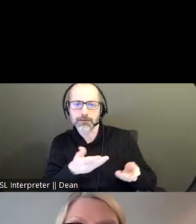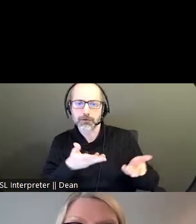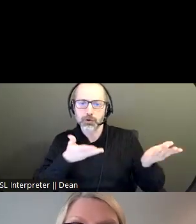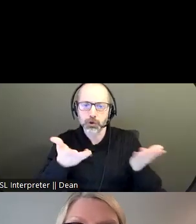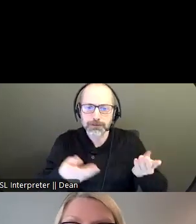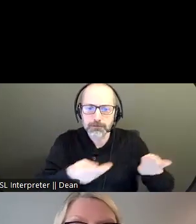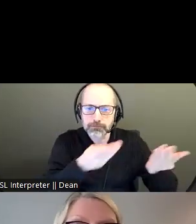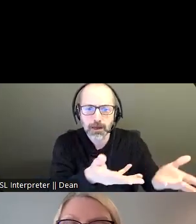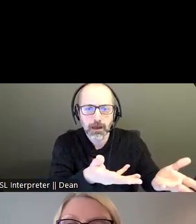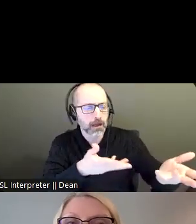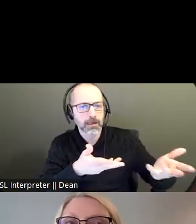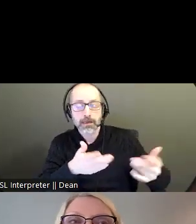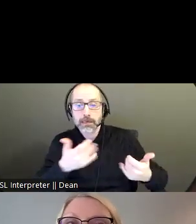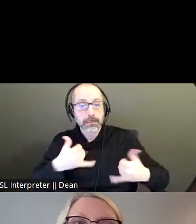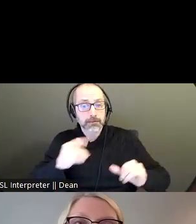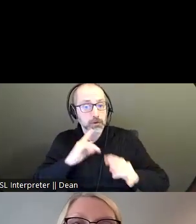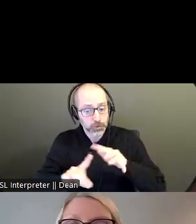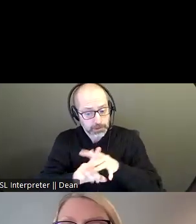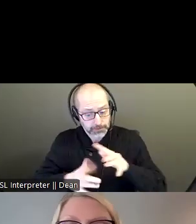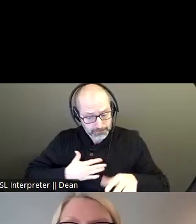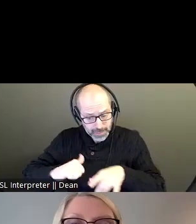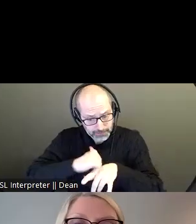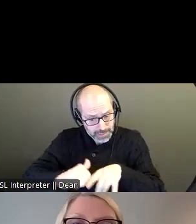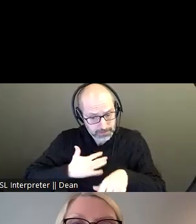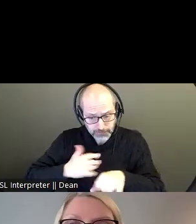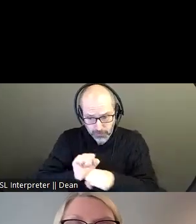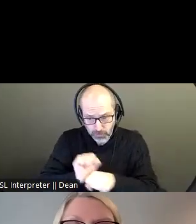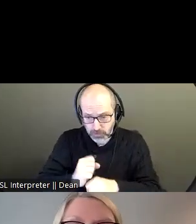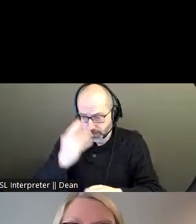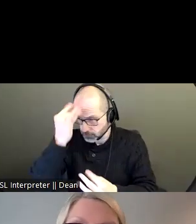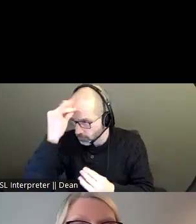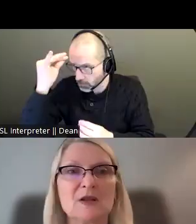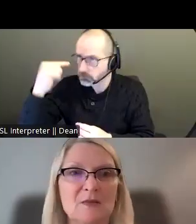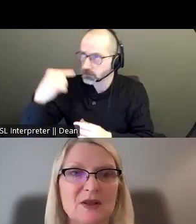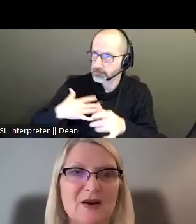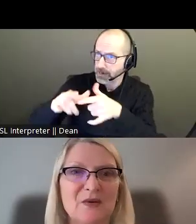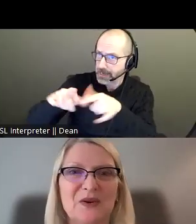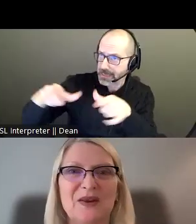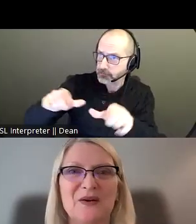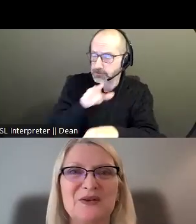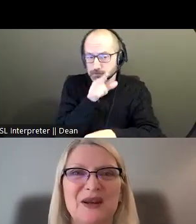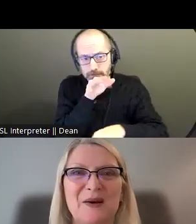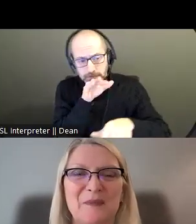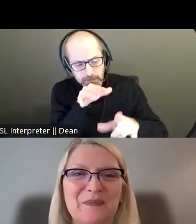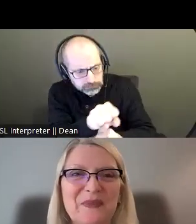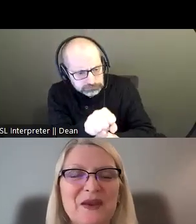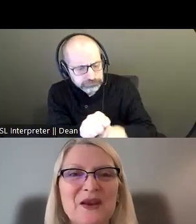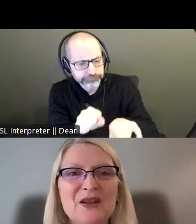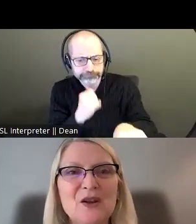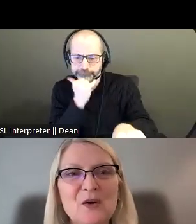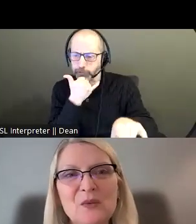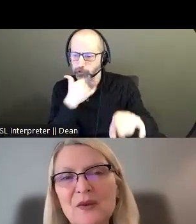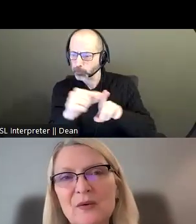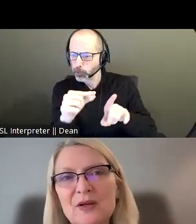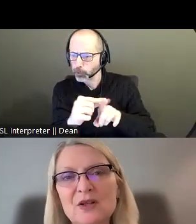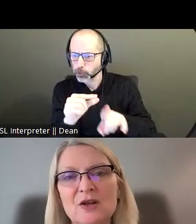discerner, les repérer dans notre vie quotidienne. Moi, je trouve que ça se présente aussi,